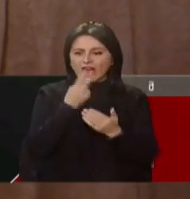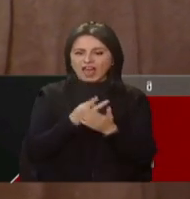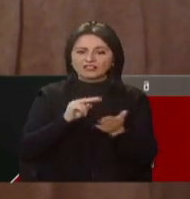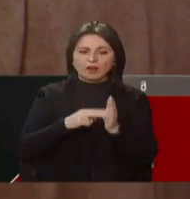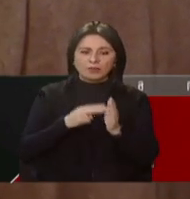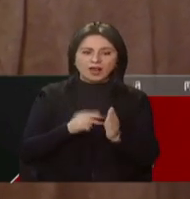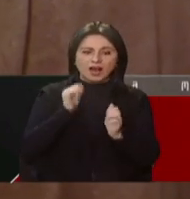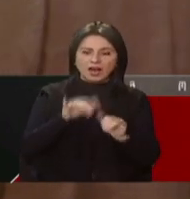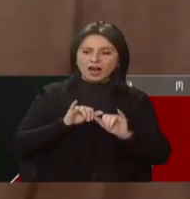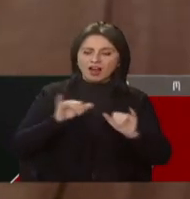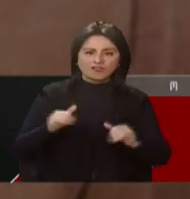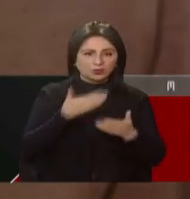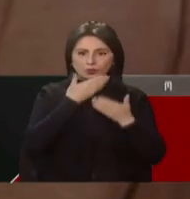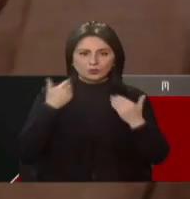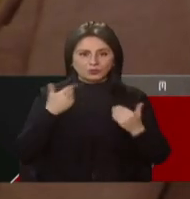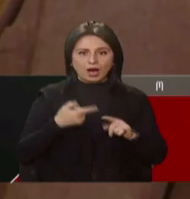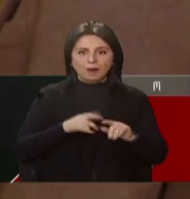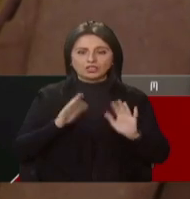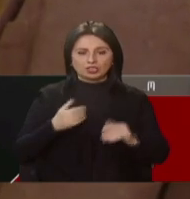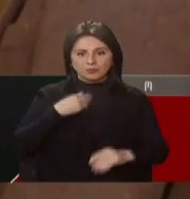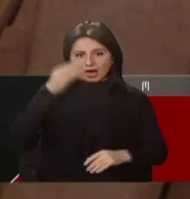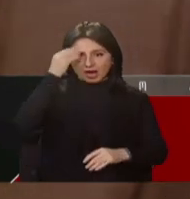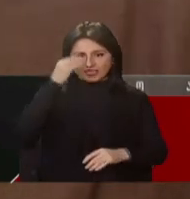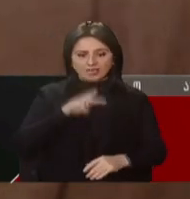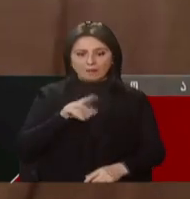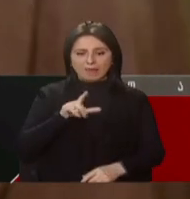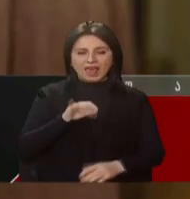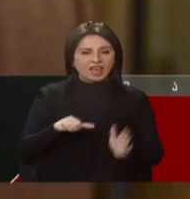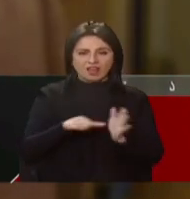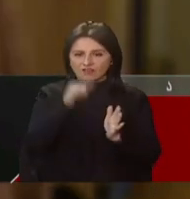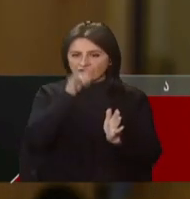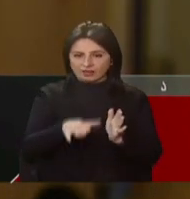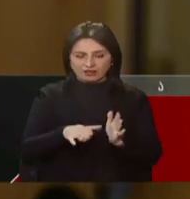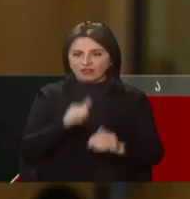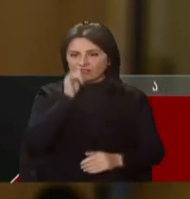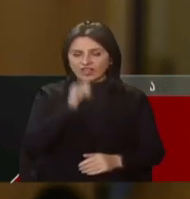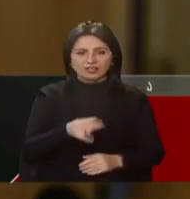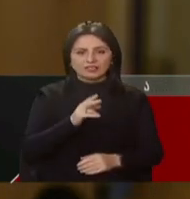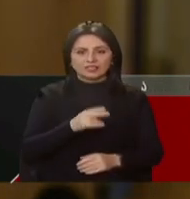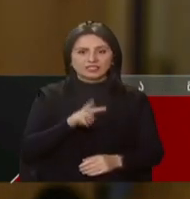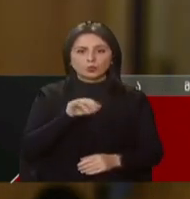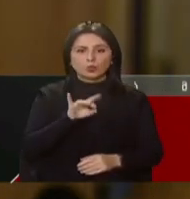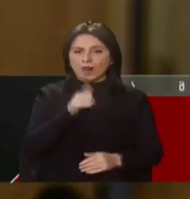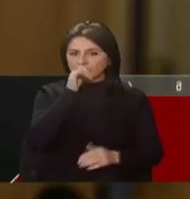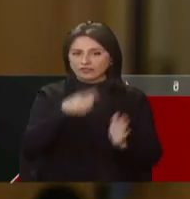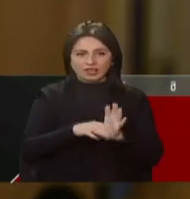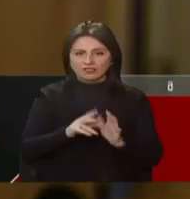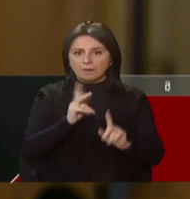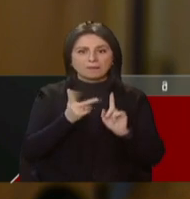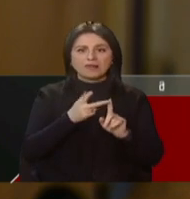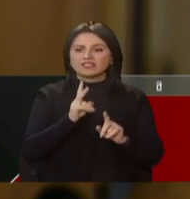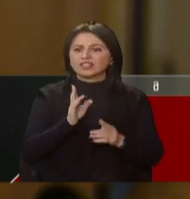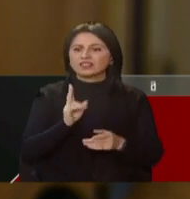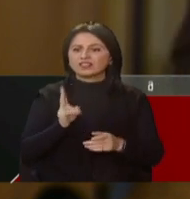urura pe de care mi-a scăzut caribas, am șunt cu așa ce mi-a zrit, verți nicamelia ghișuelis, verți mumladze verți ghișuelis, da, mi-a sami